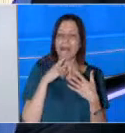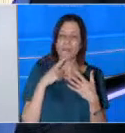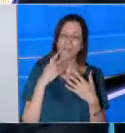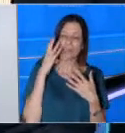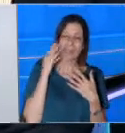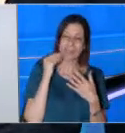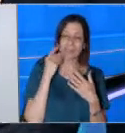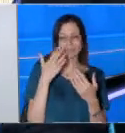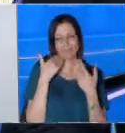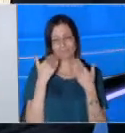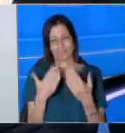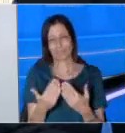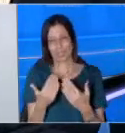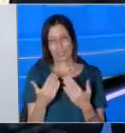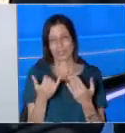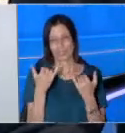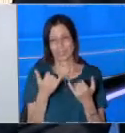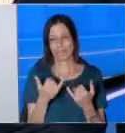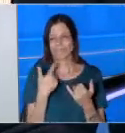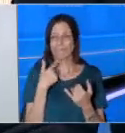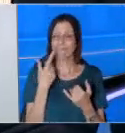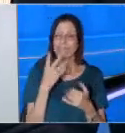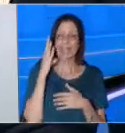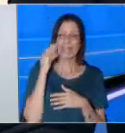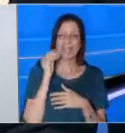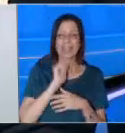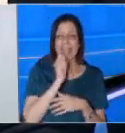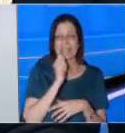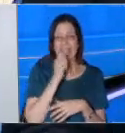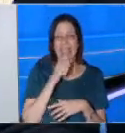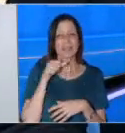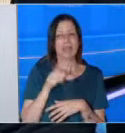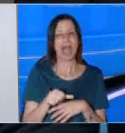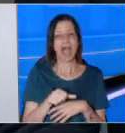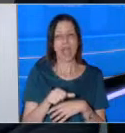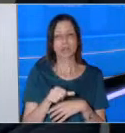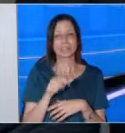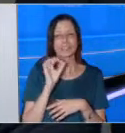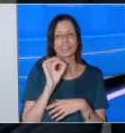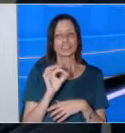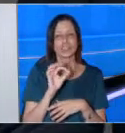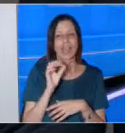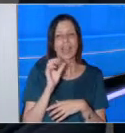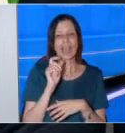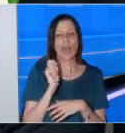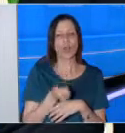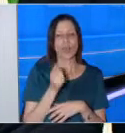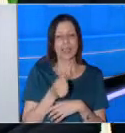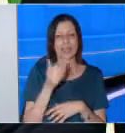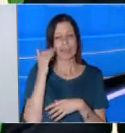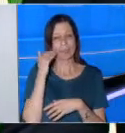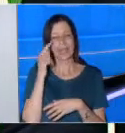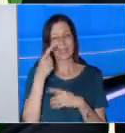אנחנו נודה לך בשלב הזה. תודה אני רבה. אני רוצה להגיד לך שכיף לי להתראיין בערוץ סיספן, זה ערוץ של הקונגרס האמריקאי, אתם